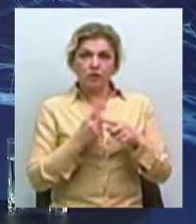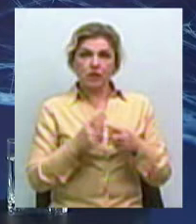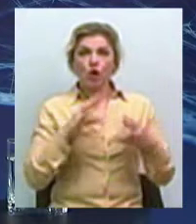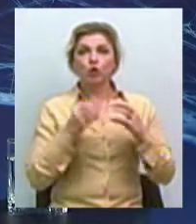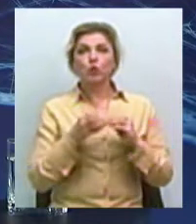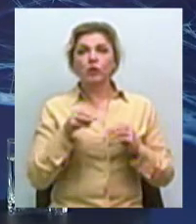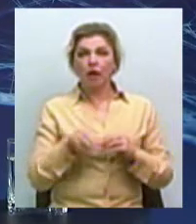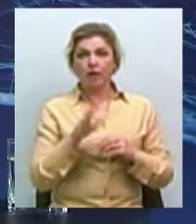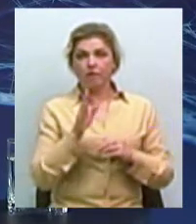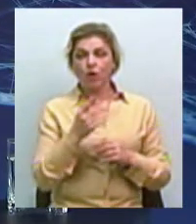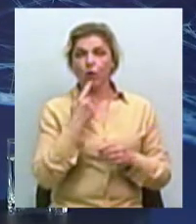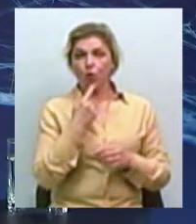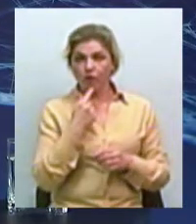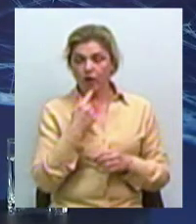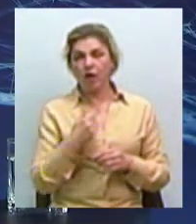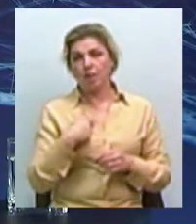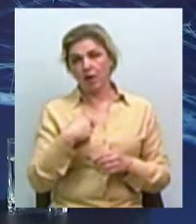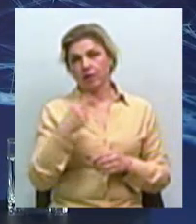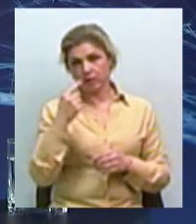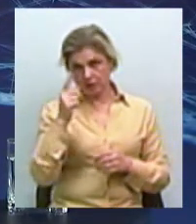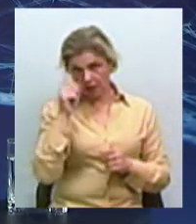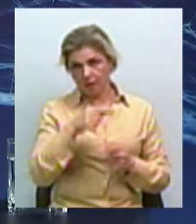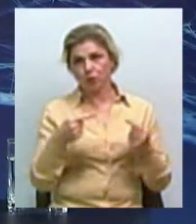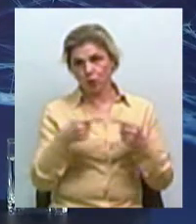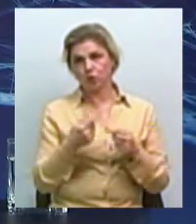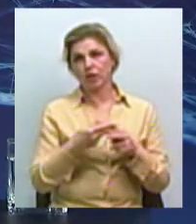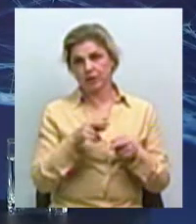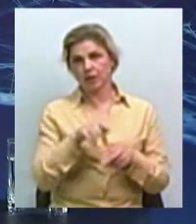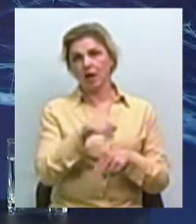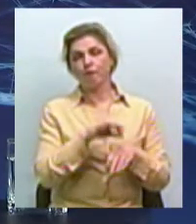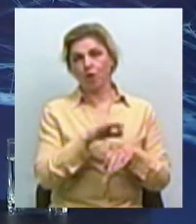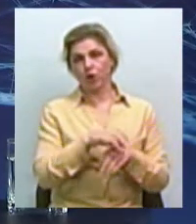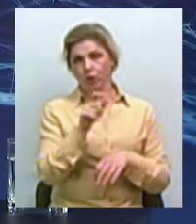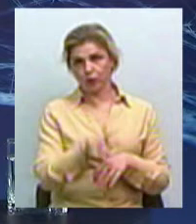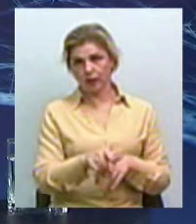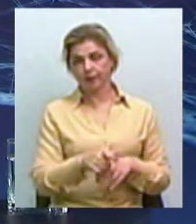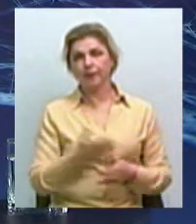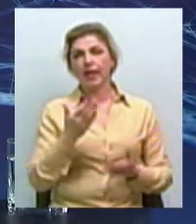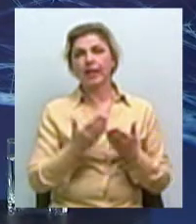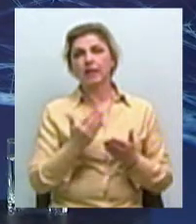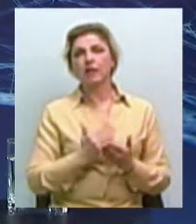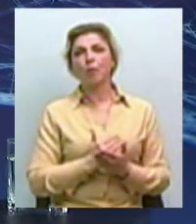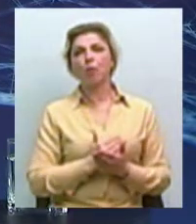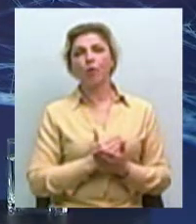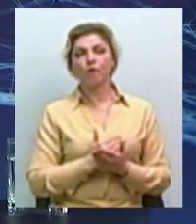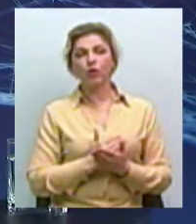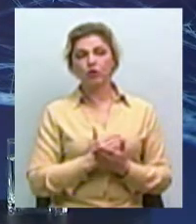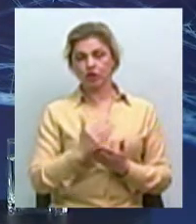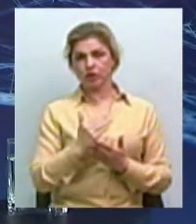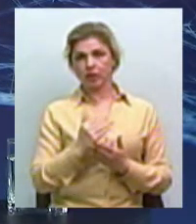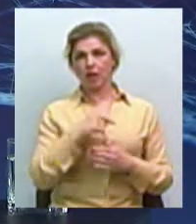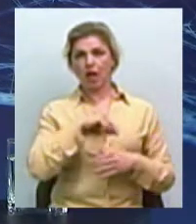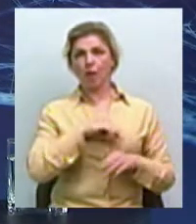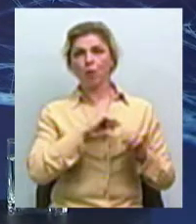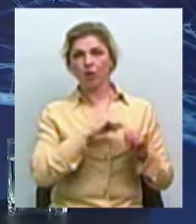ми говоримо, що це у нас хвора людина. Якщо є підвищений імунітет, колись перехворіла